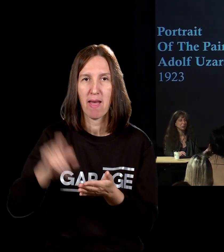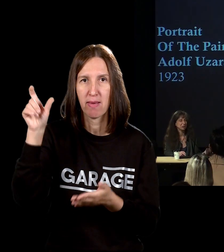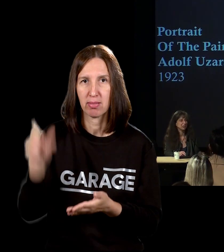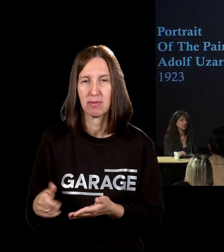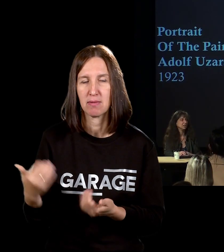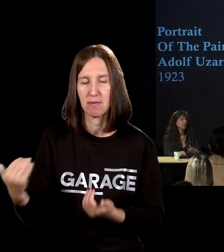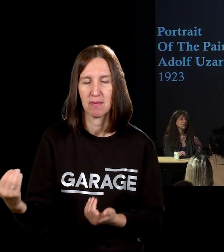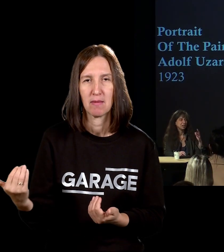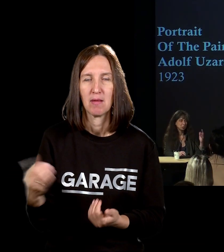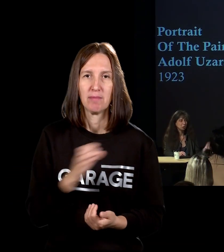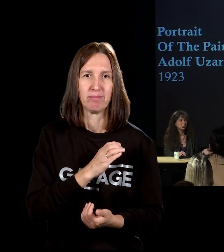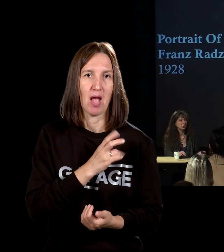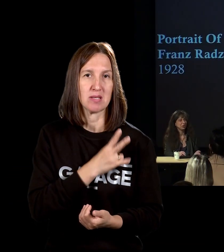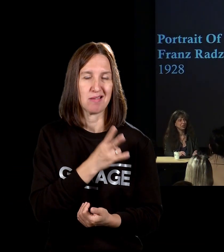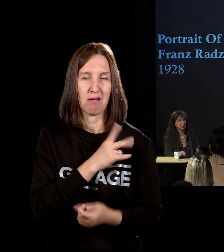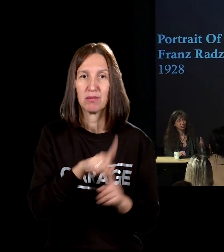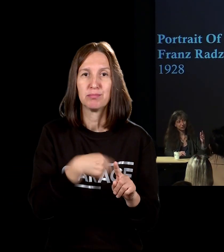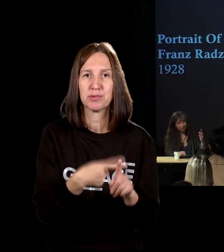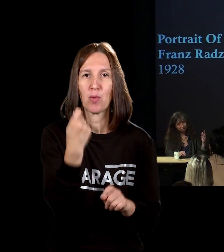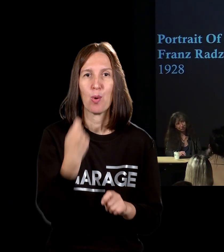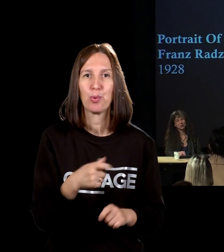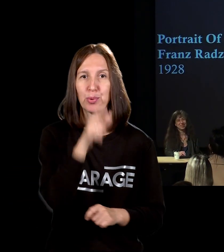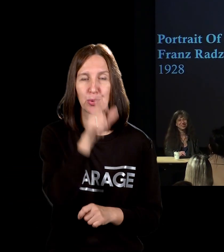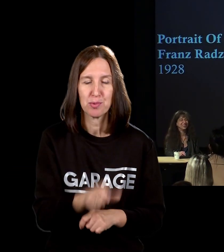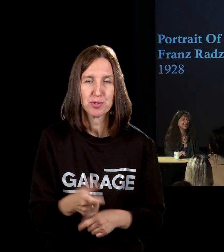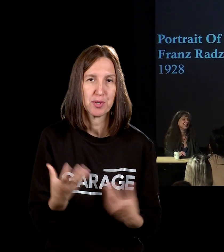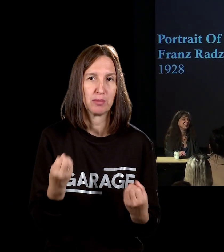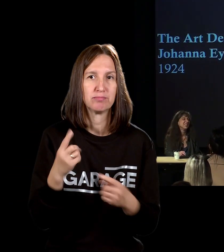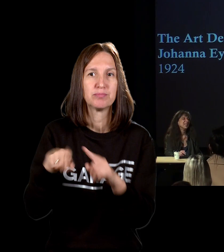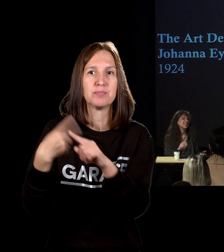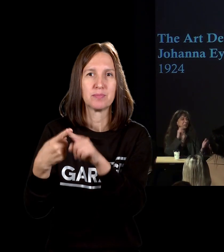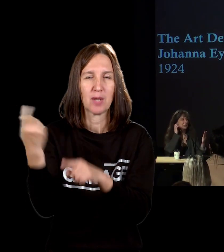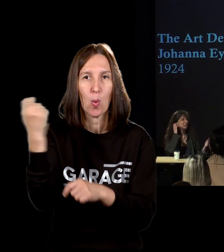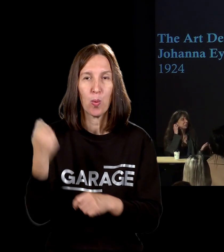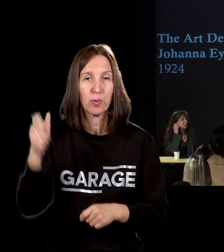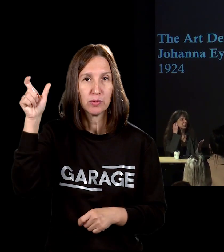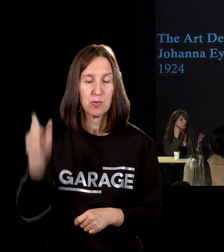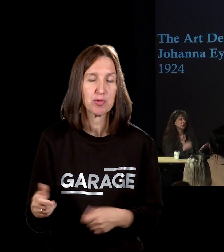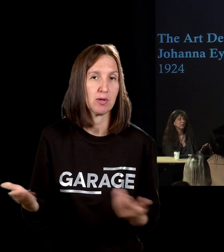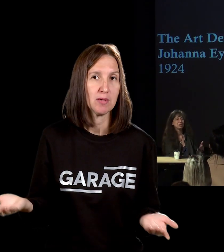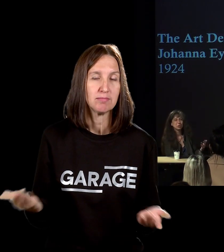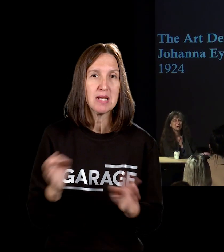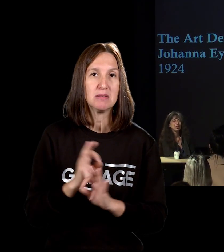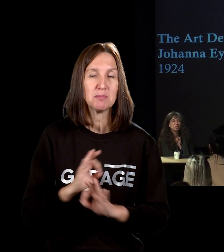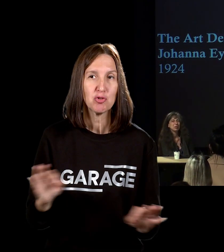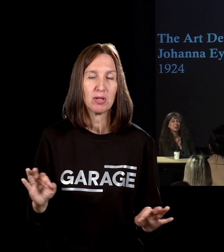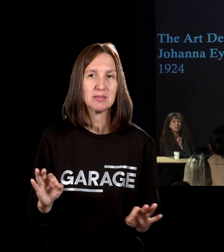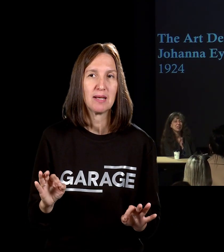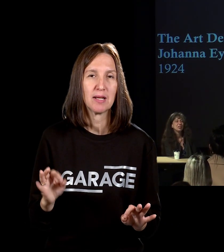аристократии балтийской, художник, там, еще один художник, замечательная